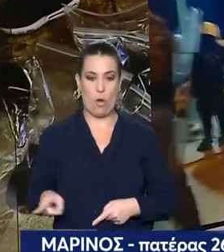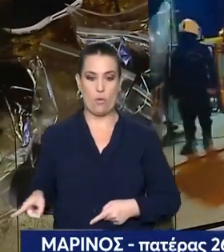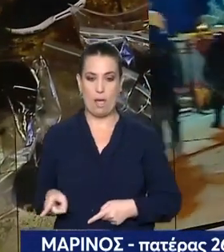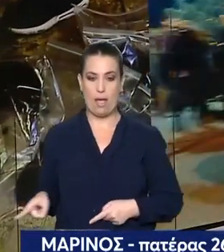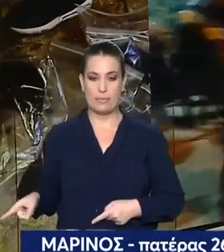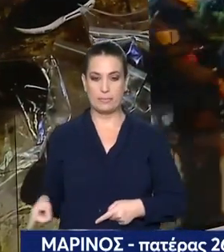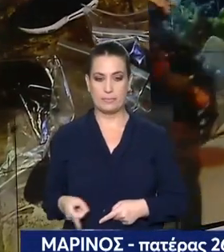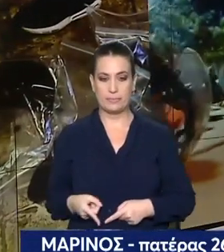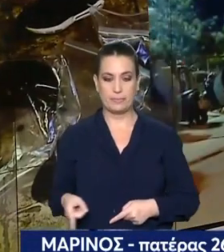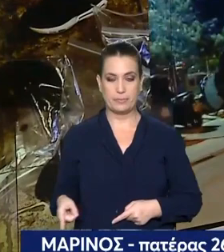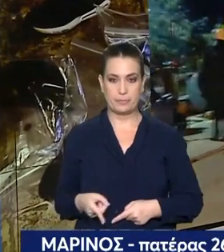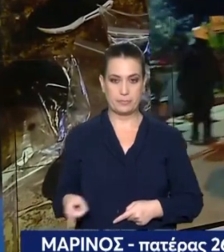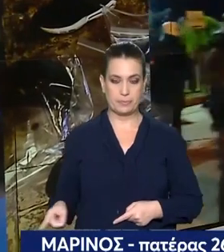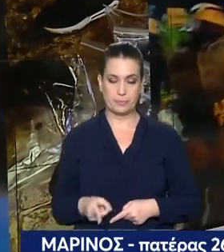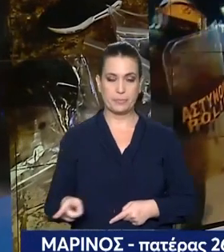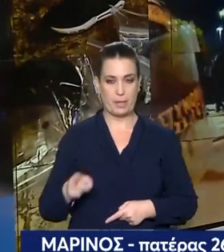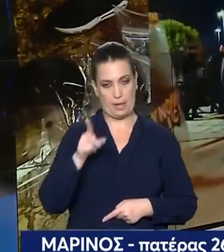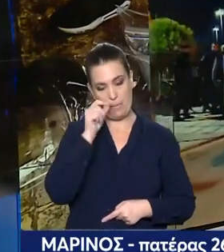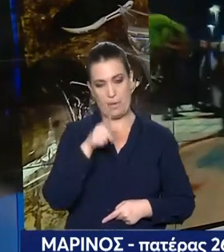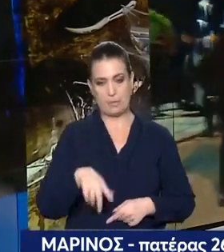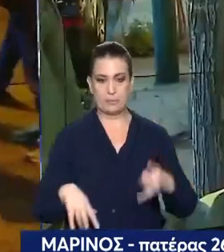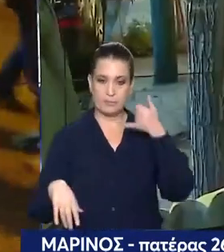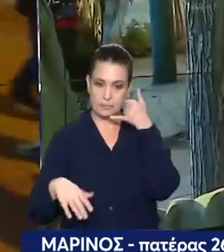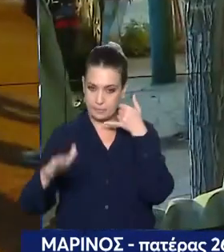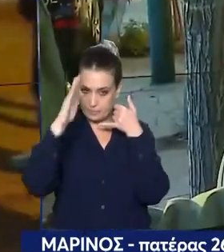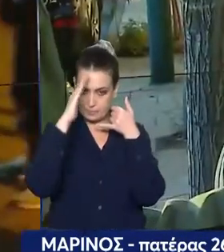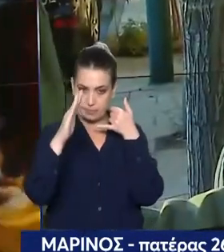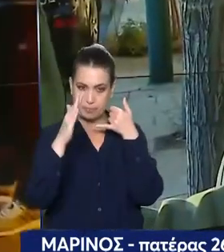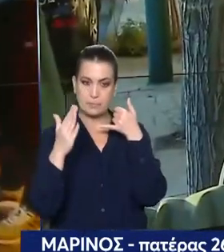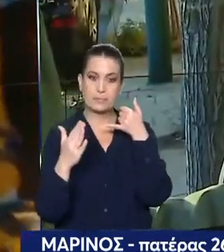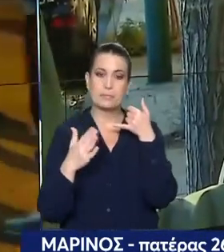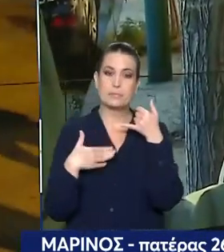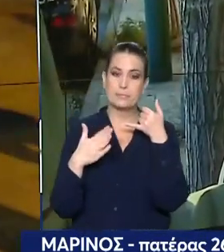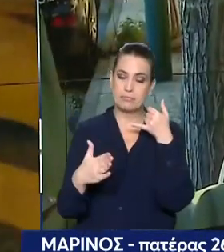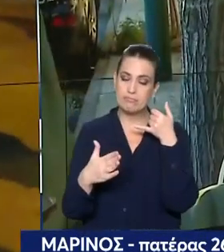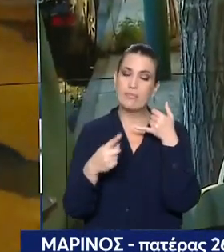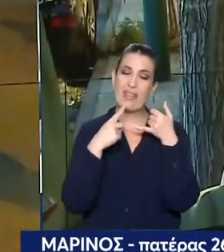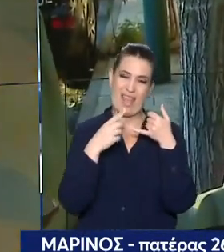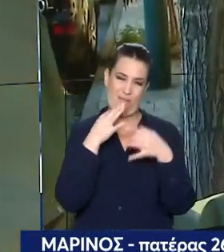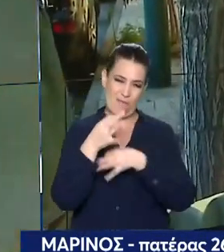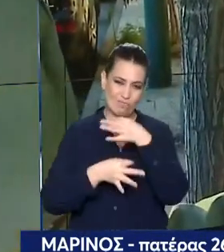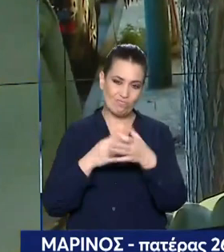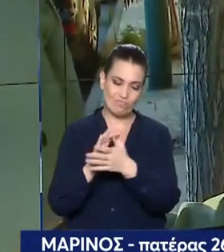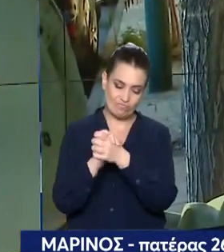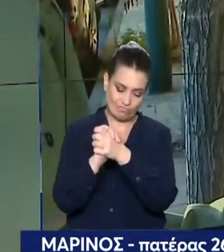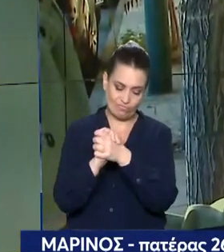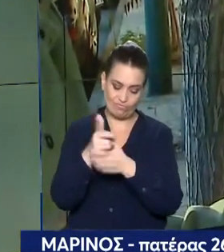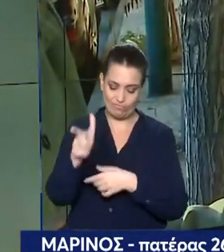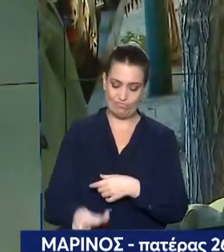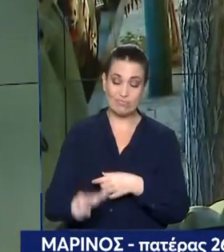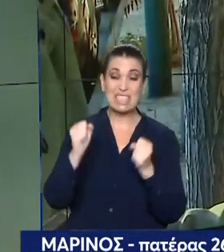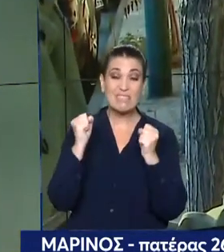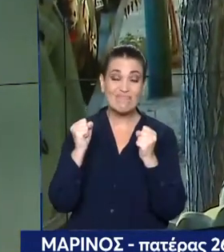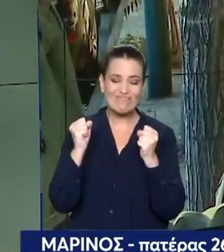Καλησπέρα σας, κύριε Βαγγελάτη. Καταρχήν, πριν αρχίσω, θέλω να ευχηθώ στο παλικάρι να έχει δύναμη, να είναι ο Θεός μαζί του και στην οικογένειά του μεγάλη